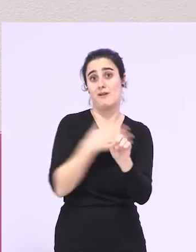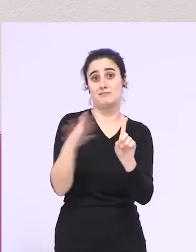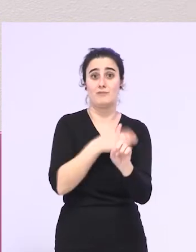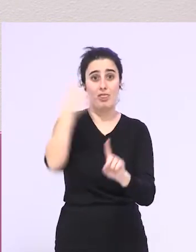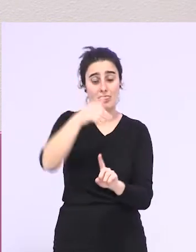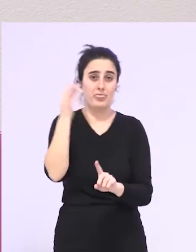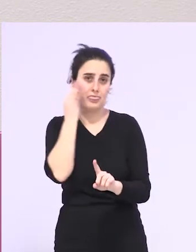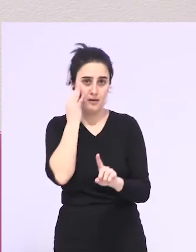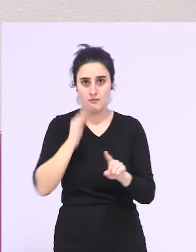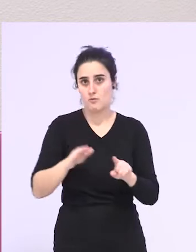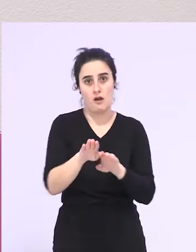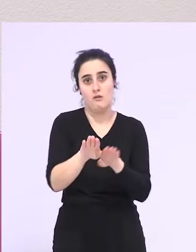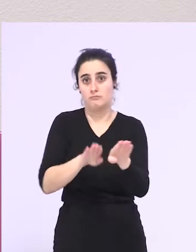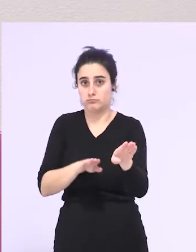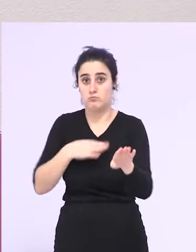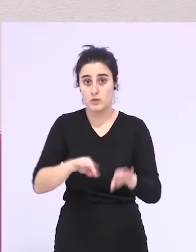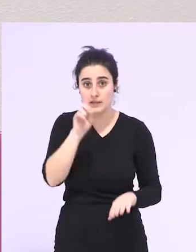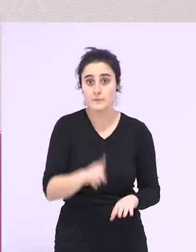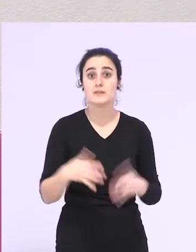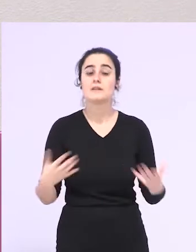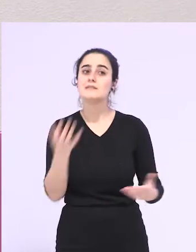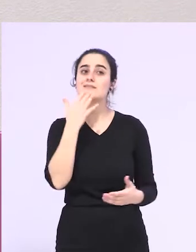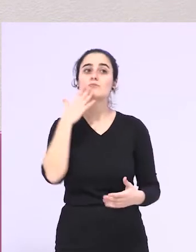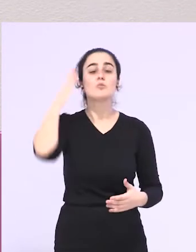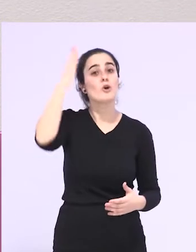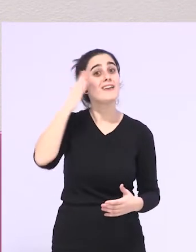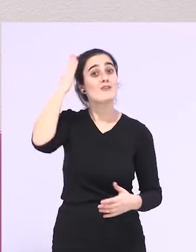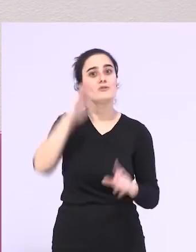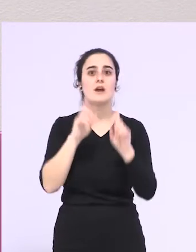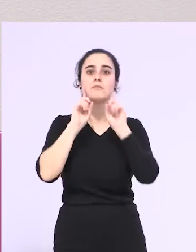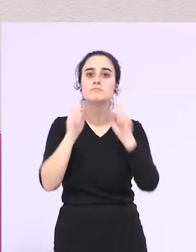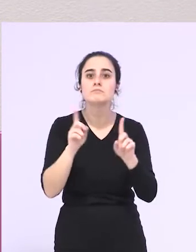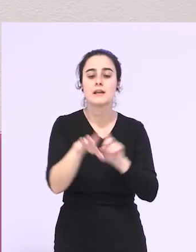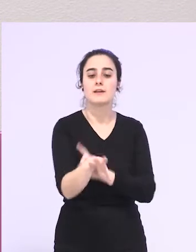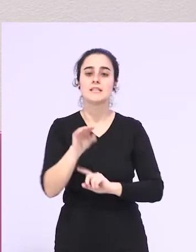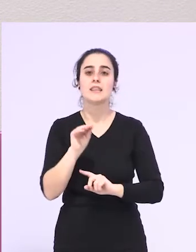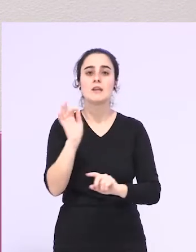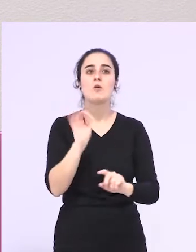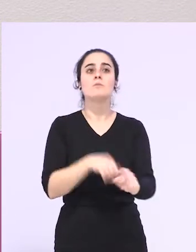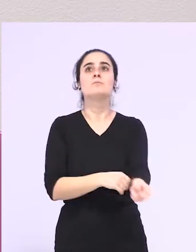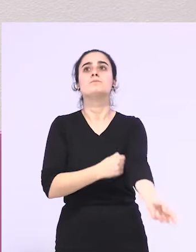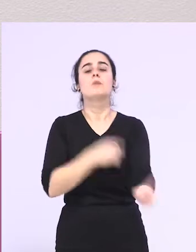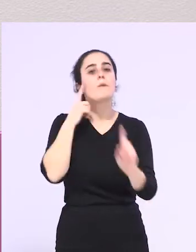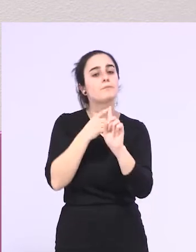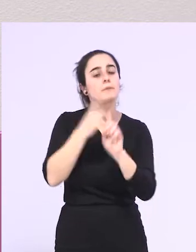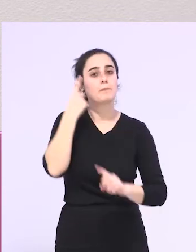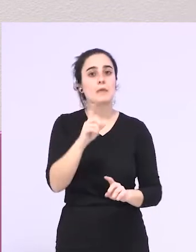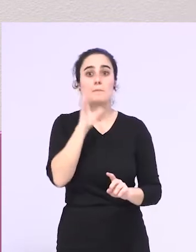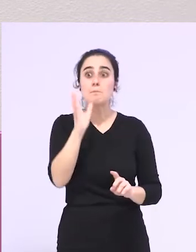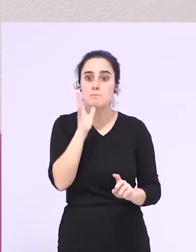dagokionez. Eta seguruenik, Iruñeko kasua ulertzeko eta ulertzeko zergatikan